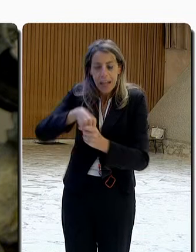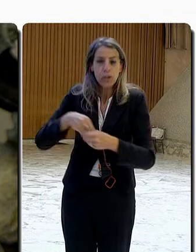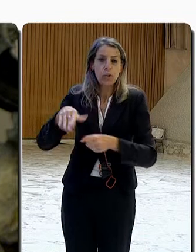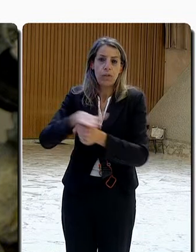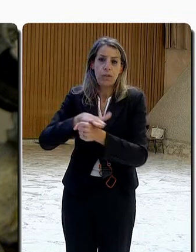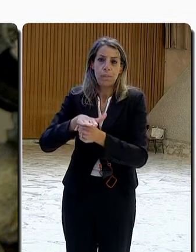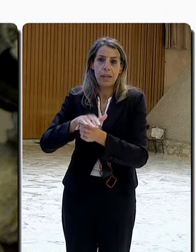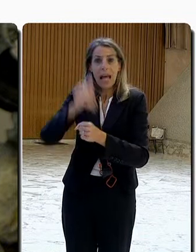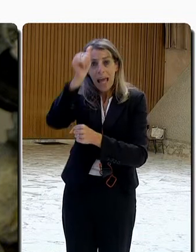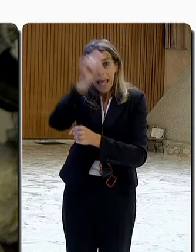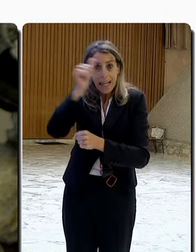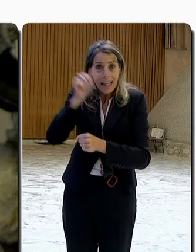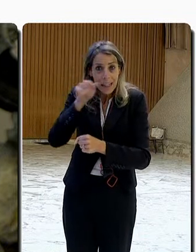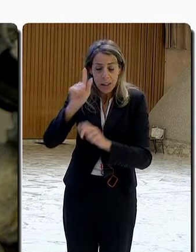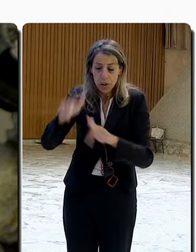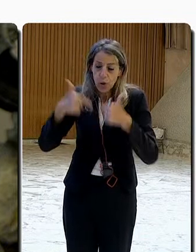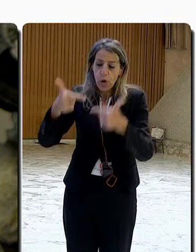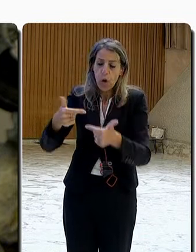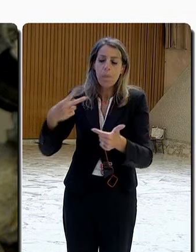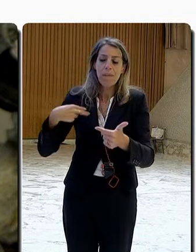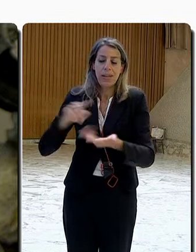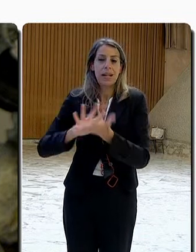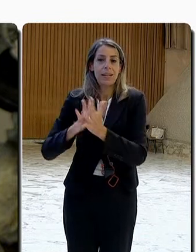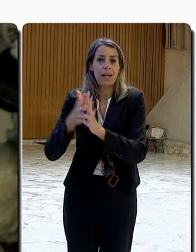trasformare la loro vita.